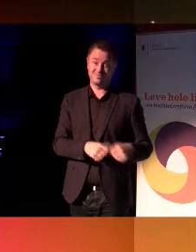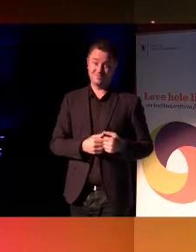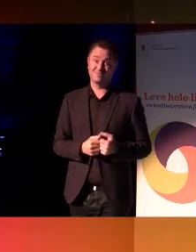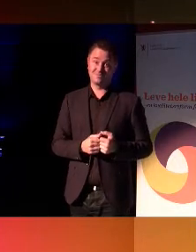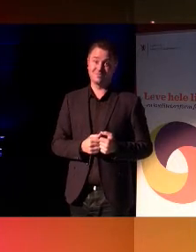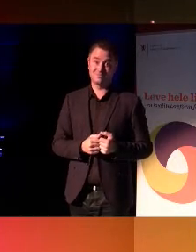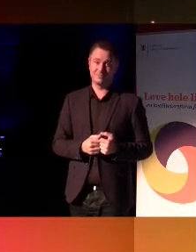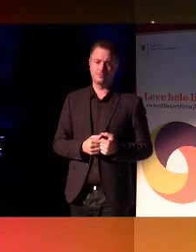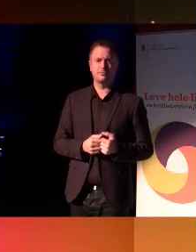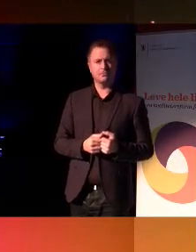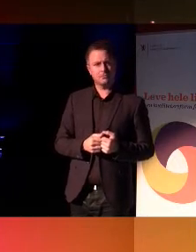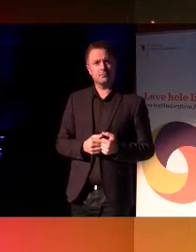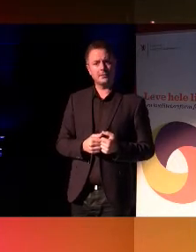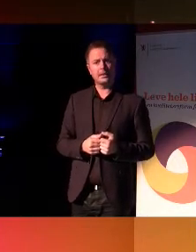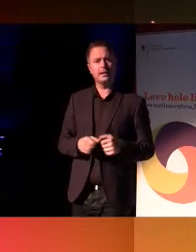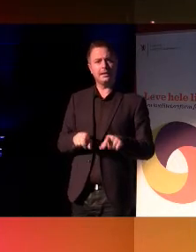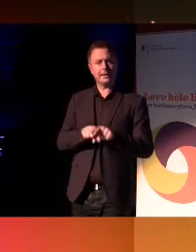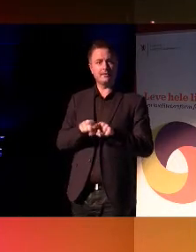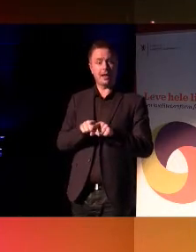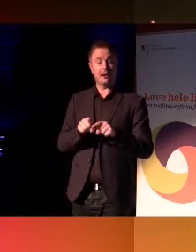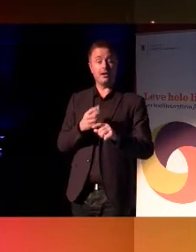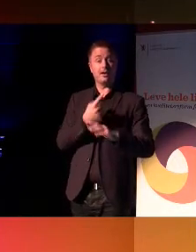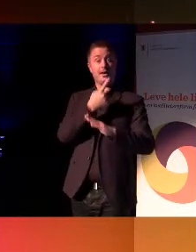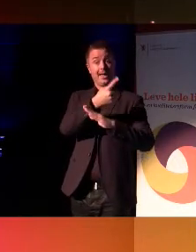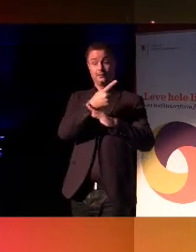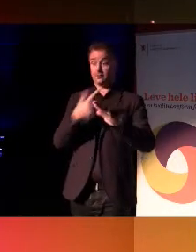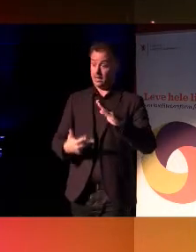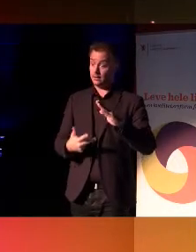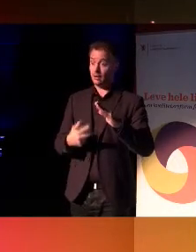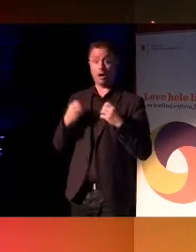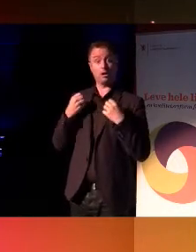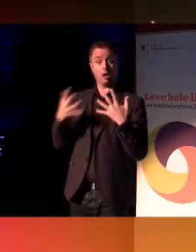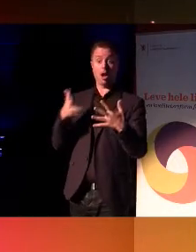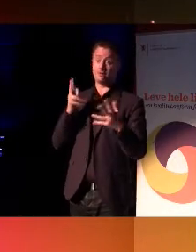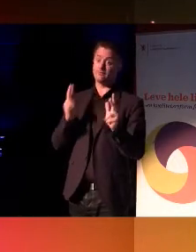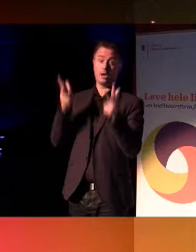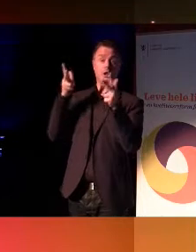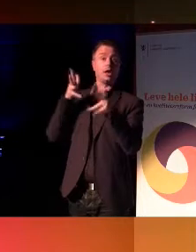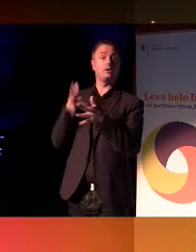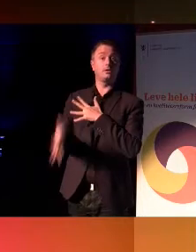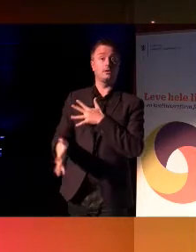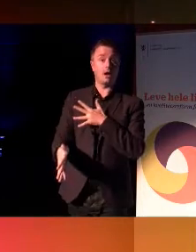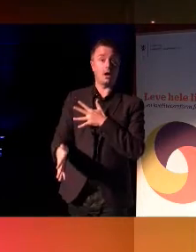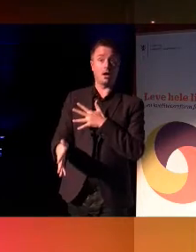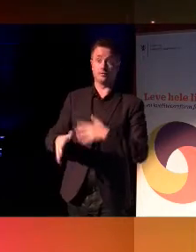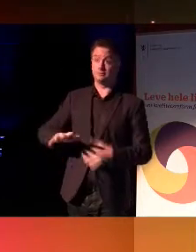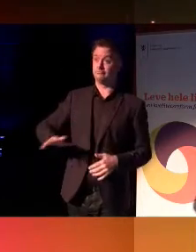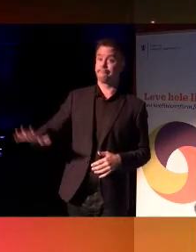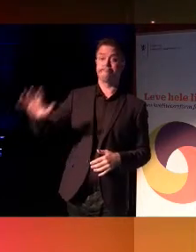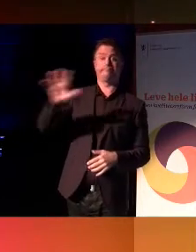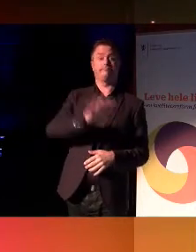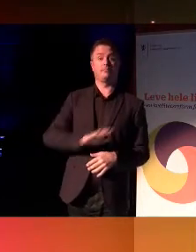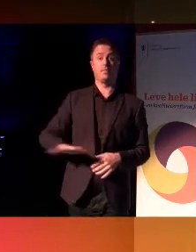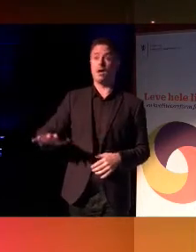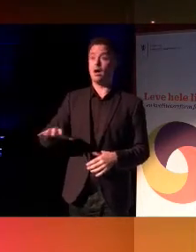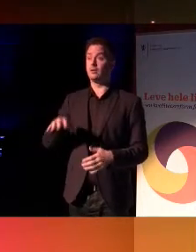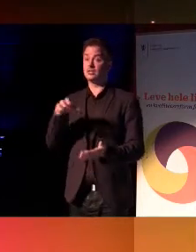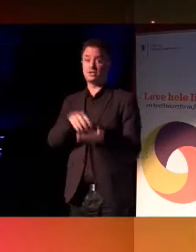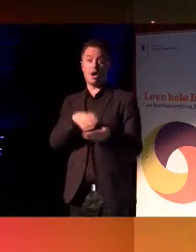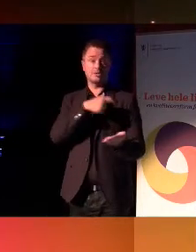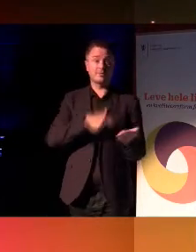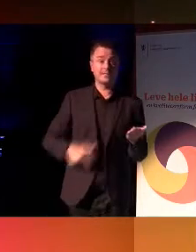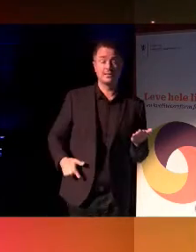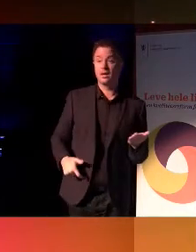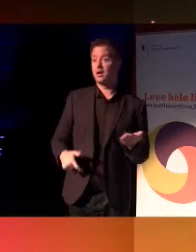Men det noen som får det til. Vi lever i det samme landet, nå kommer statsministeren og finansministeren på, vi har det samme regelverket, vi har den